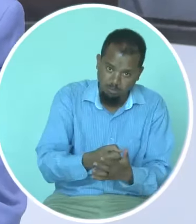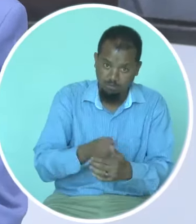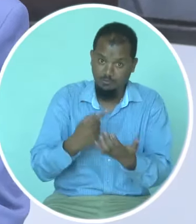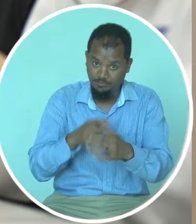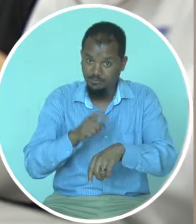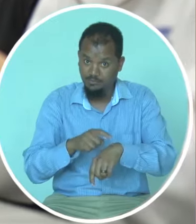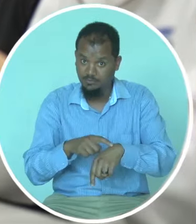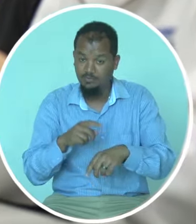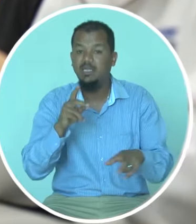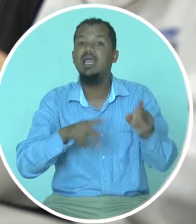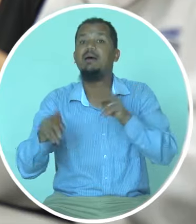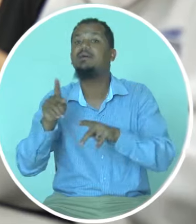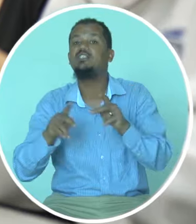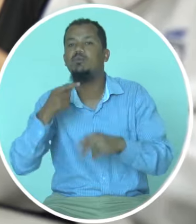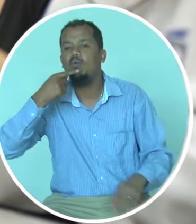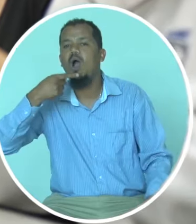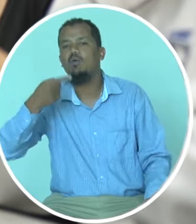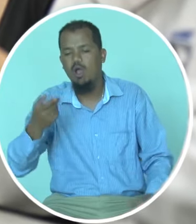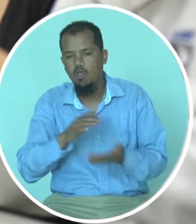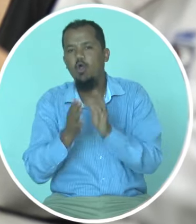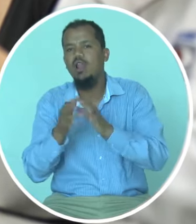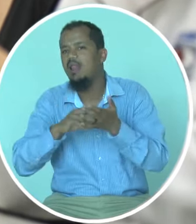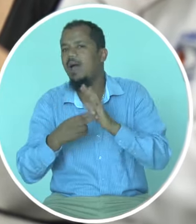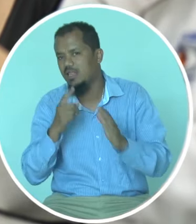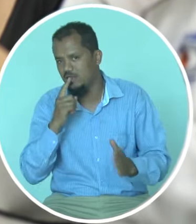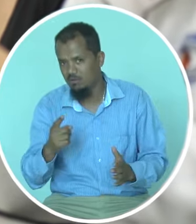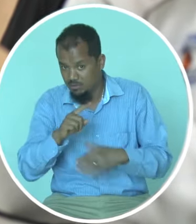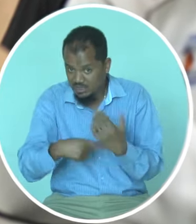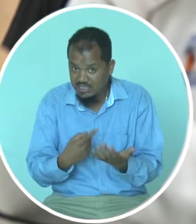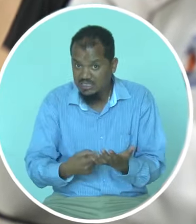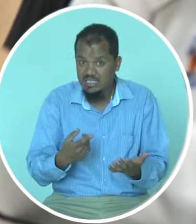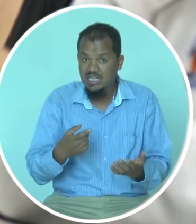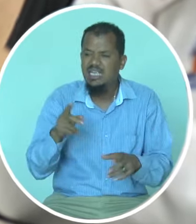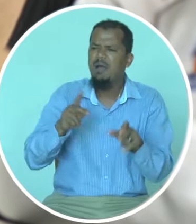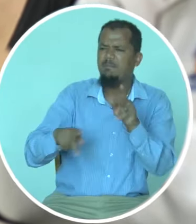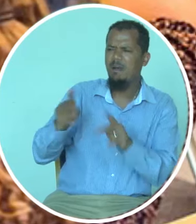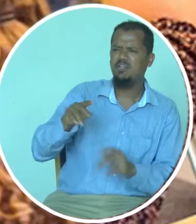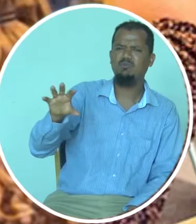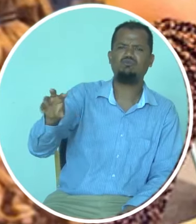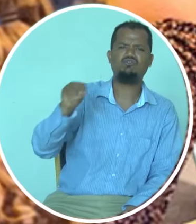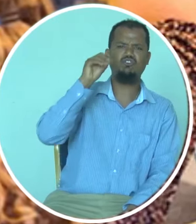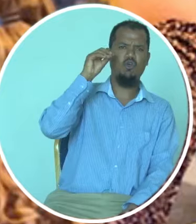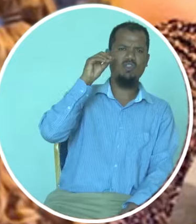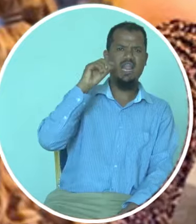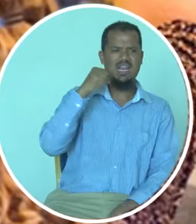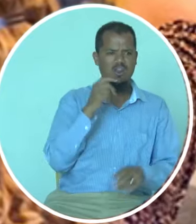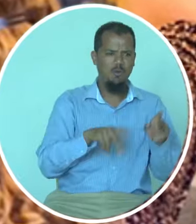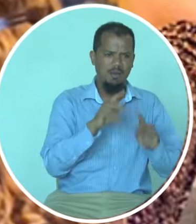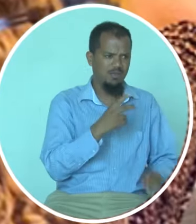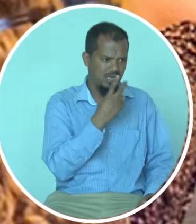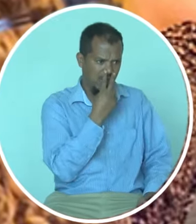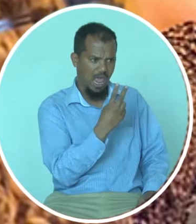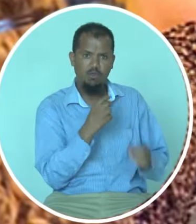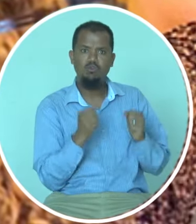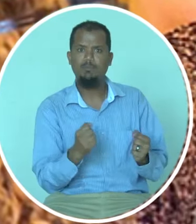ጊዜ የማህበረሰቡ ቋንቋን ይሆናል ማለት ነው ስለዚህ ከዛ ከማህበረሰቡ ሲወጣ ነው ሌላው ማህበረሰብ